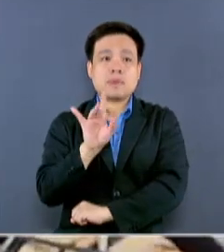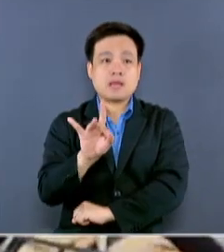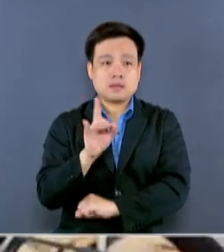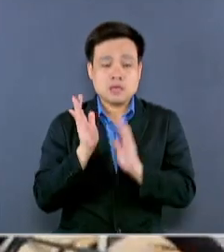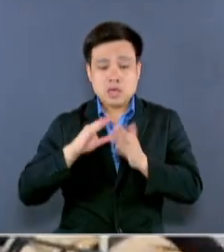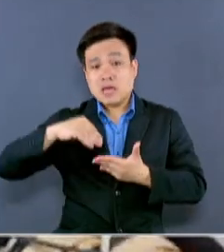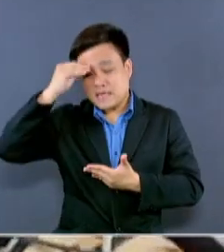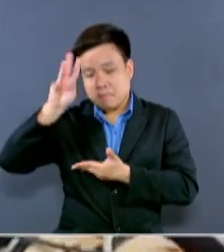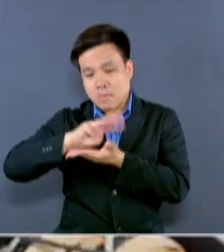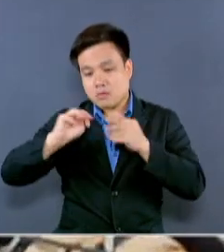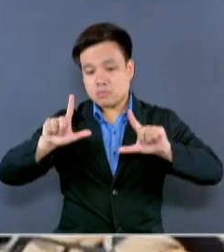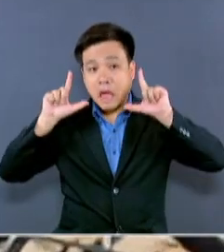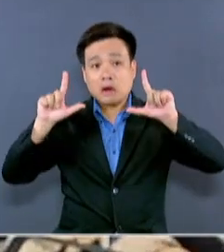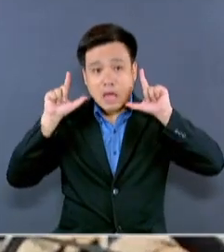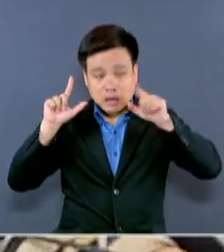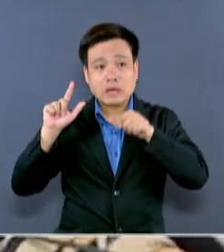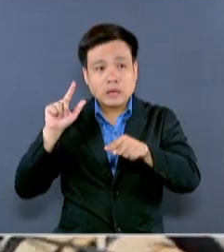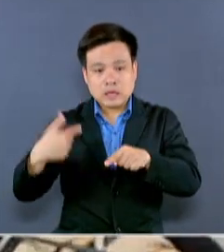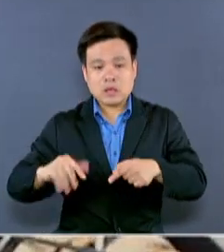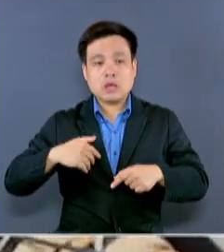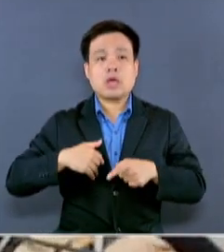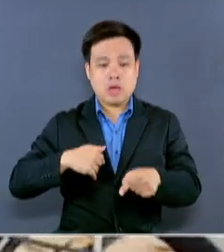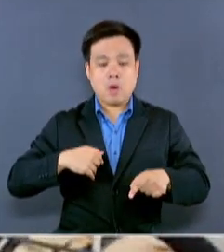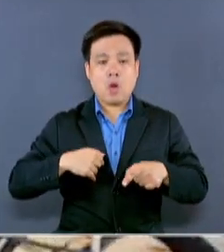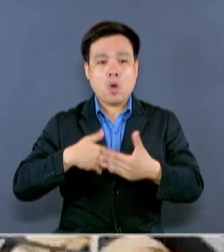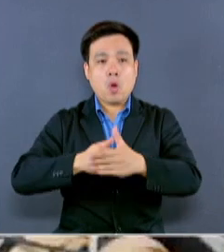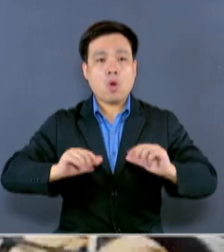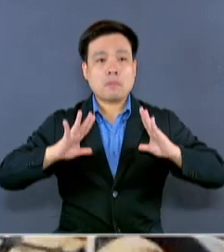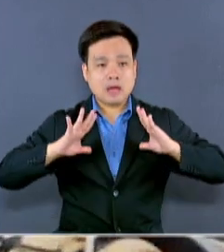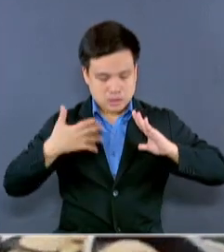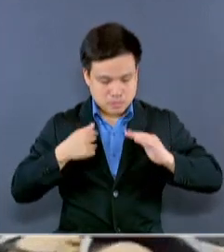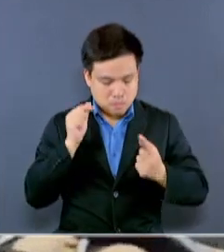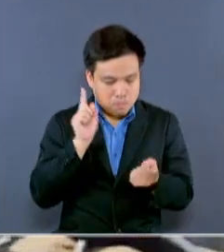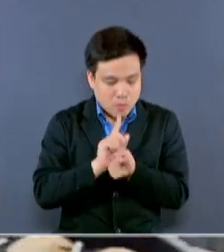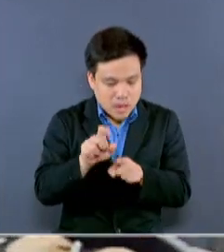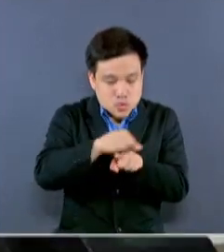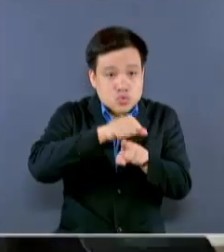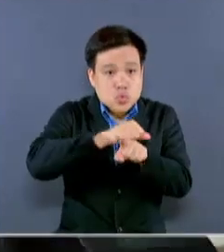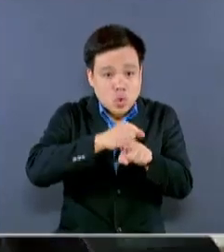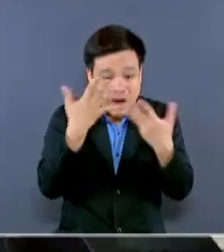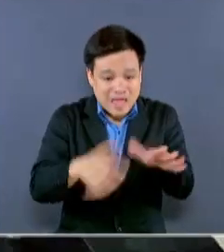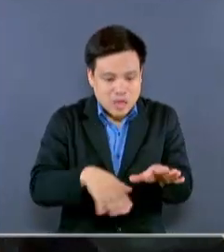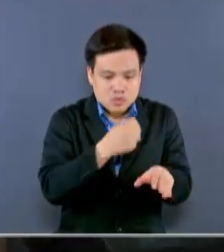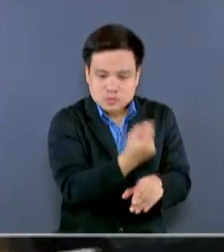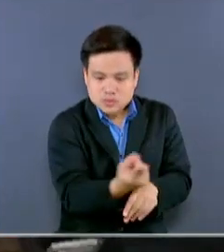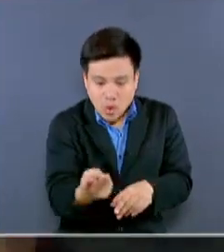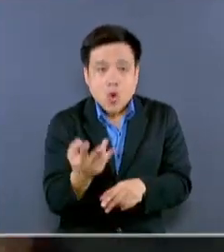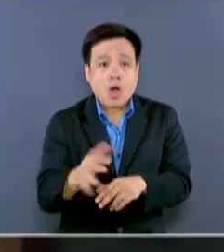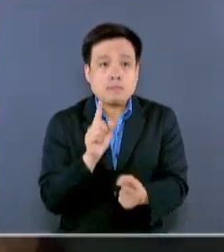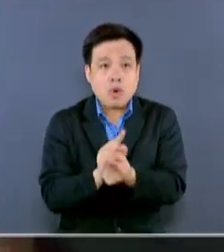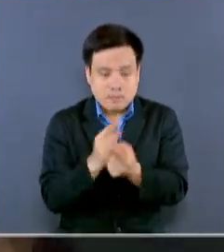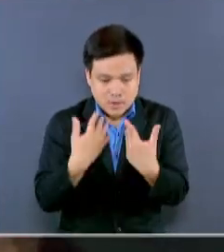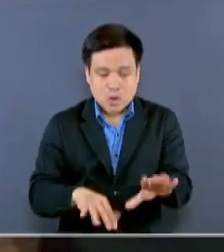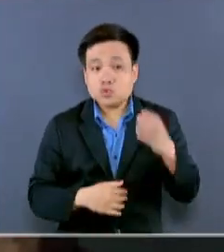ศึกษามาลัยชื่อดังอยู่ภายในห้องพักแล้วเจอถุงยางที่ใช้แล้ว 2อันภายในห้องส่วนในโทรศัพท์มือถือตำรวจไปเจอภาพแล้วก็คลิป